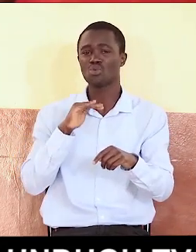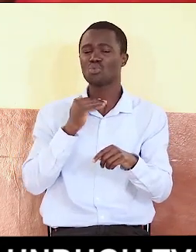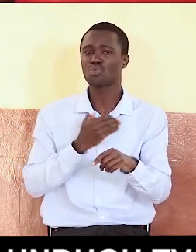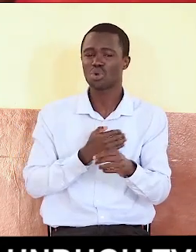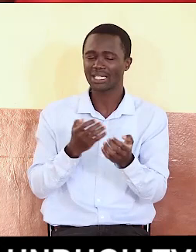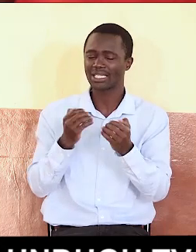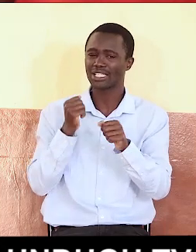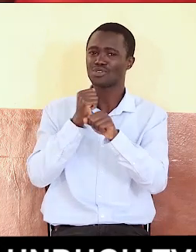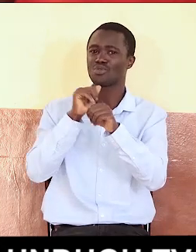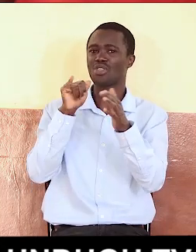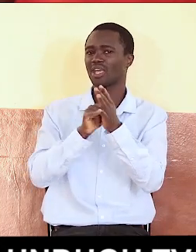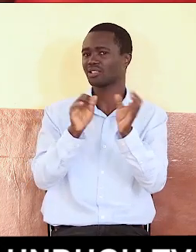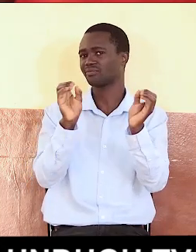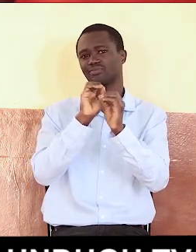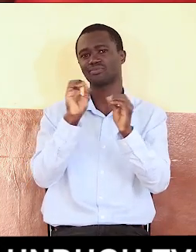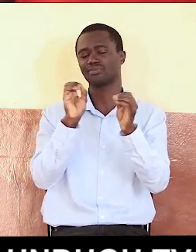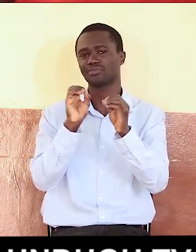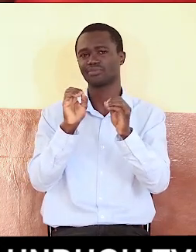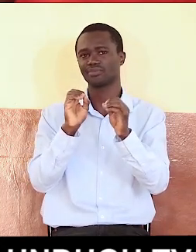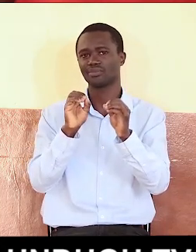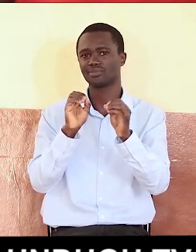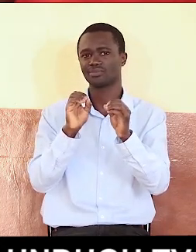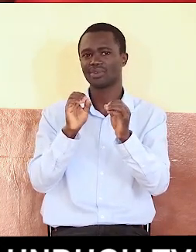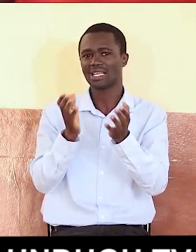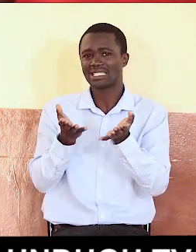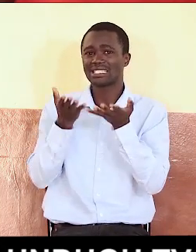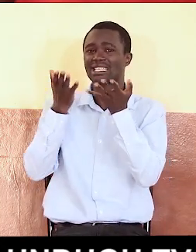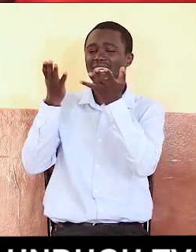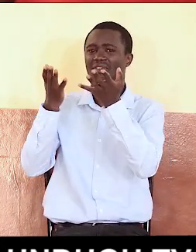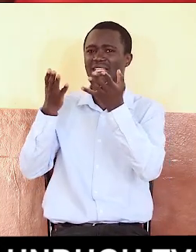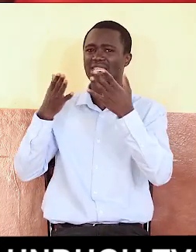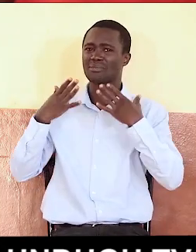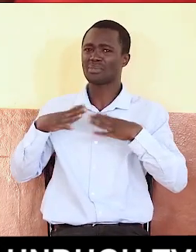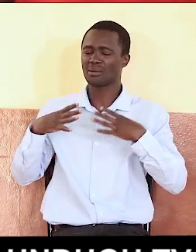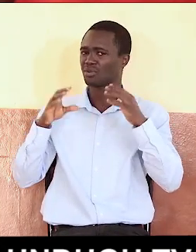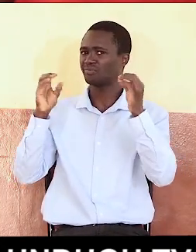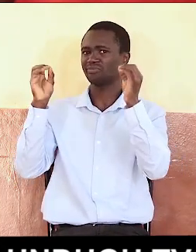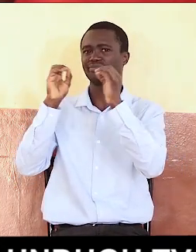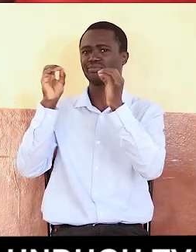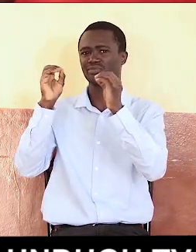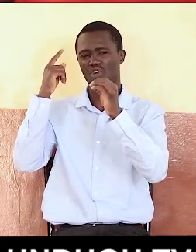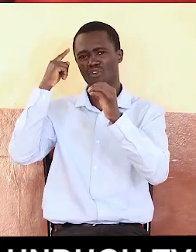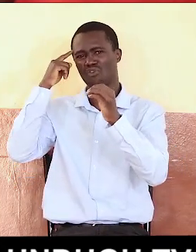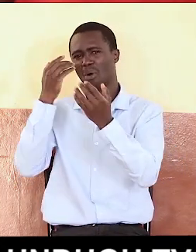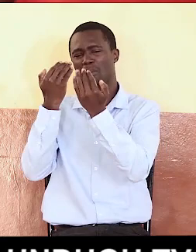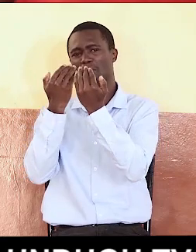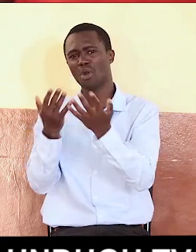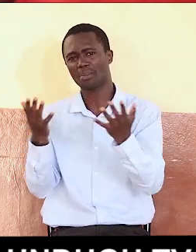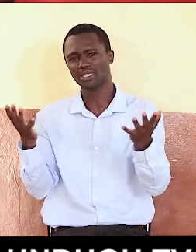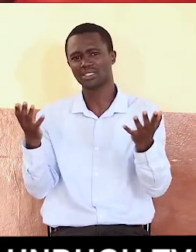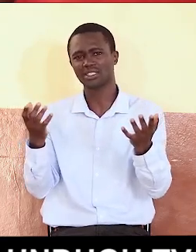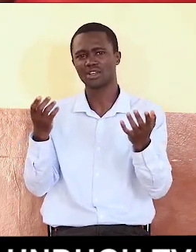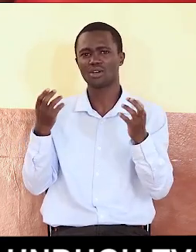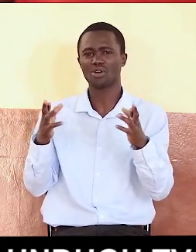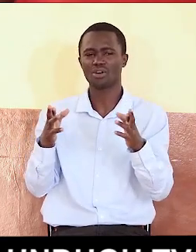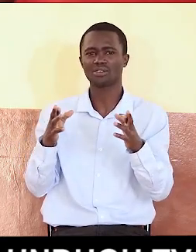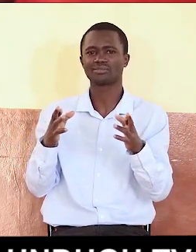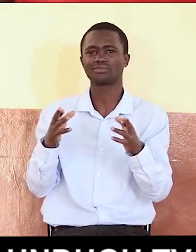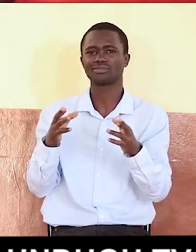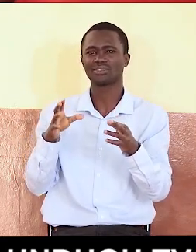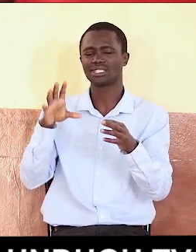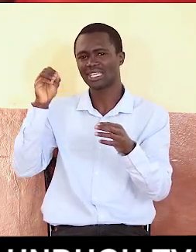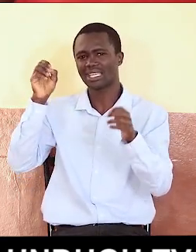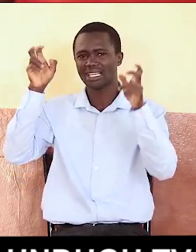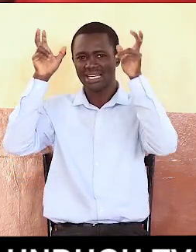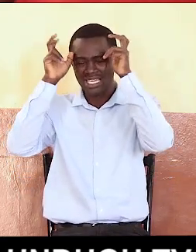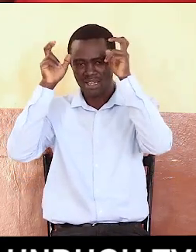hatustahili kuyatenda. Kutoa kafara kwa sababu ya mali ama kuchukua majini